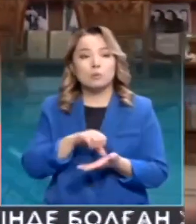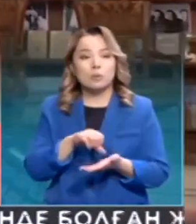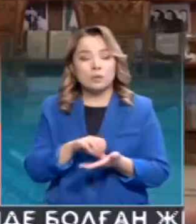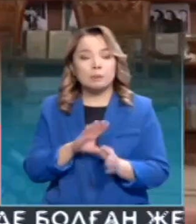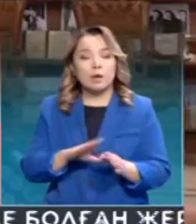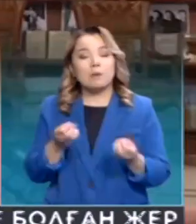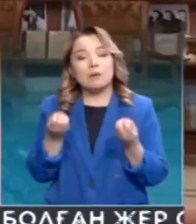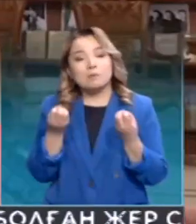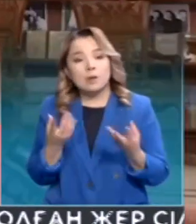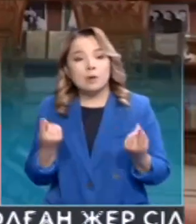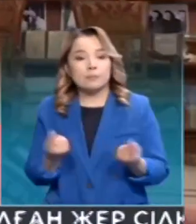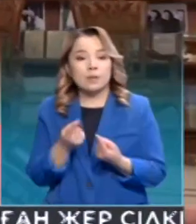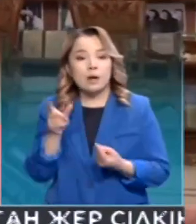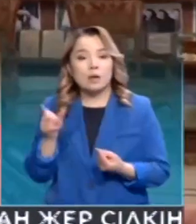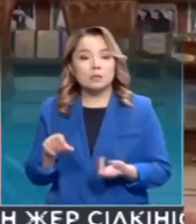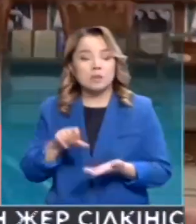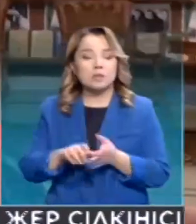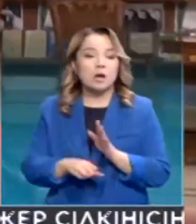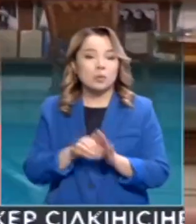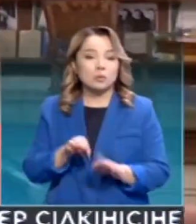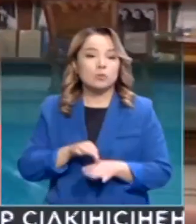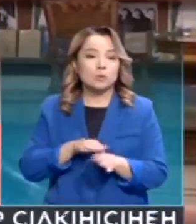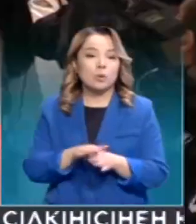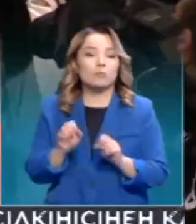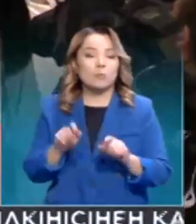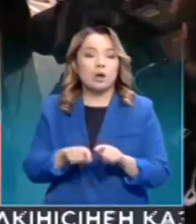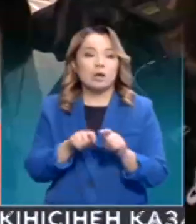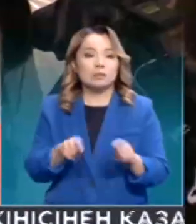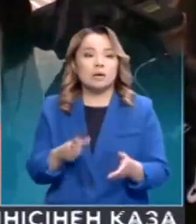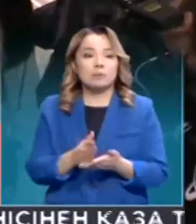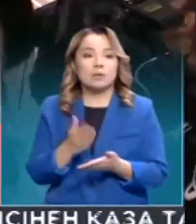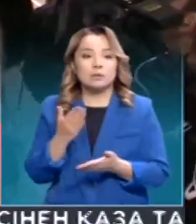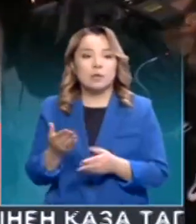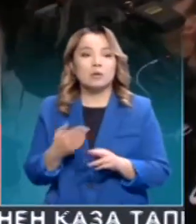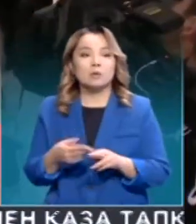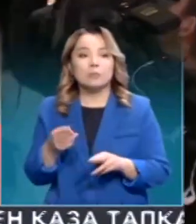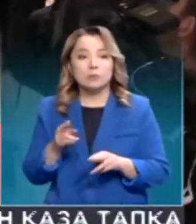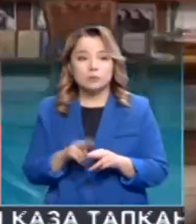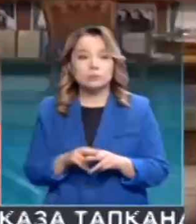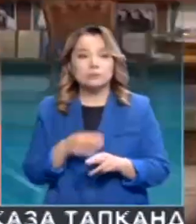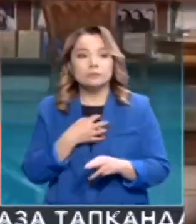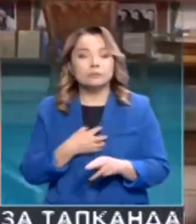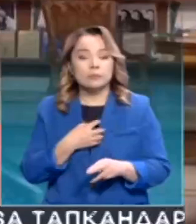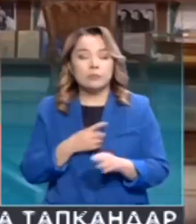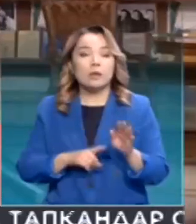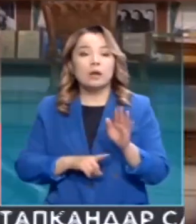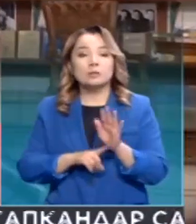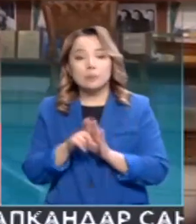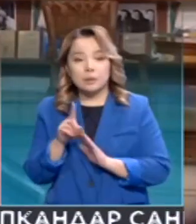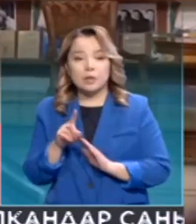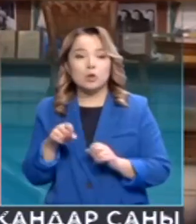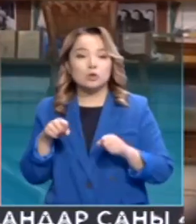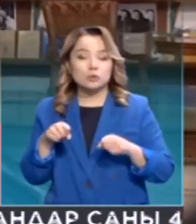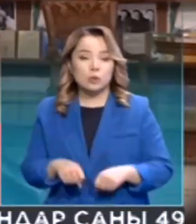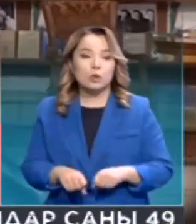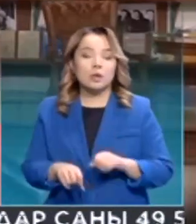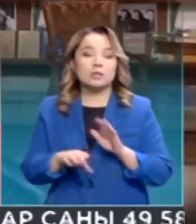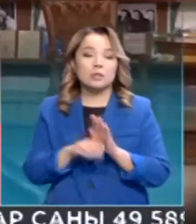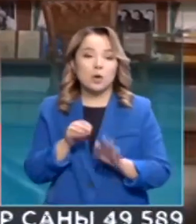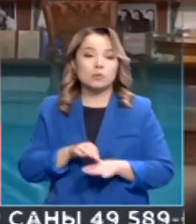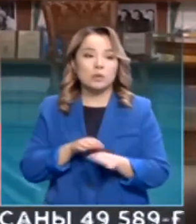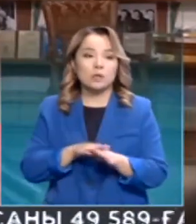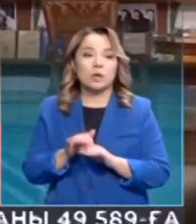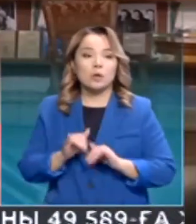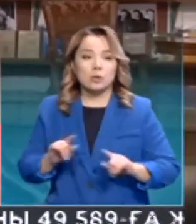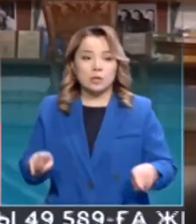жай адамдардың да сайлауға түсуіне мүмкіндік ашылды. Бұл ең алдымен сайлау құқығының